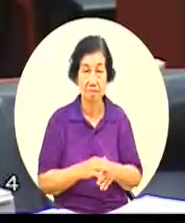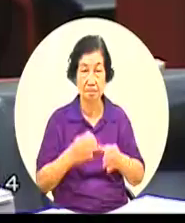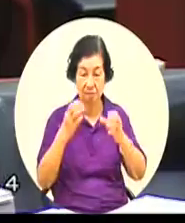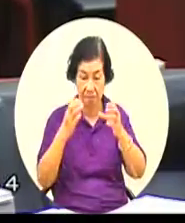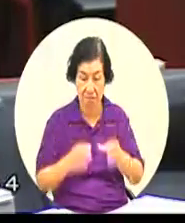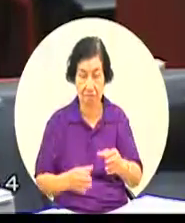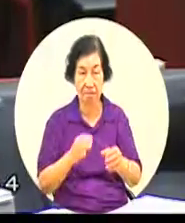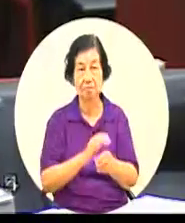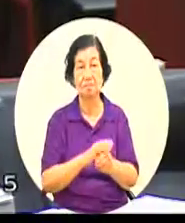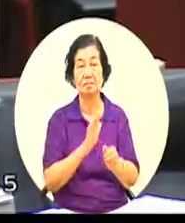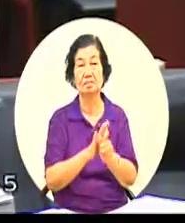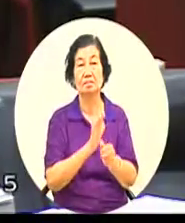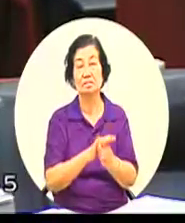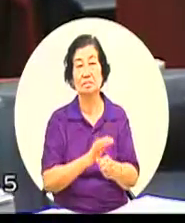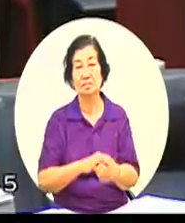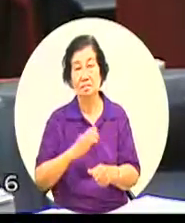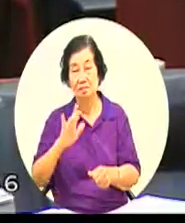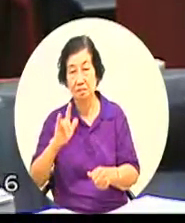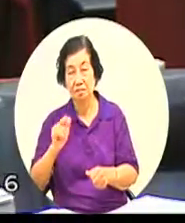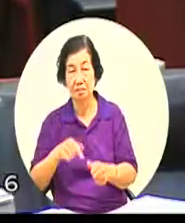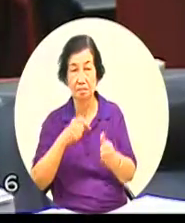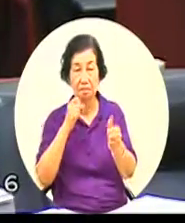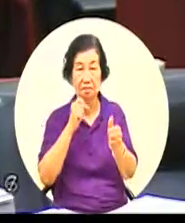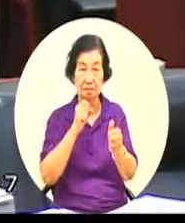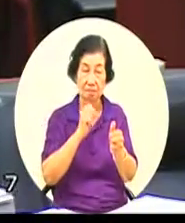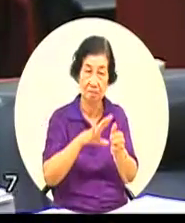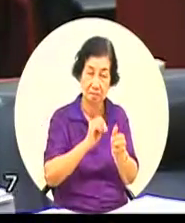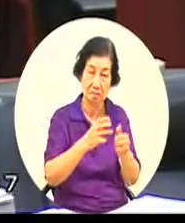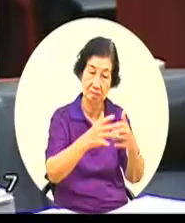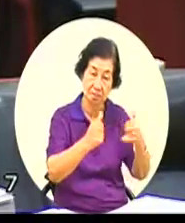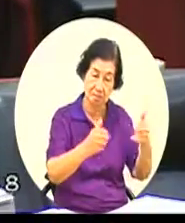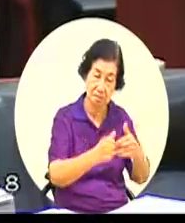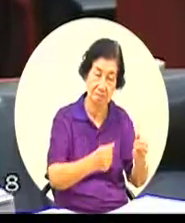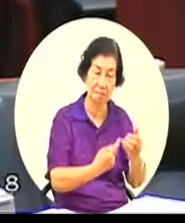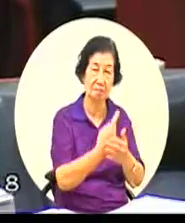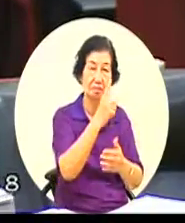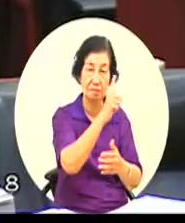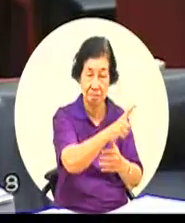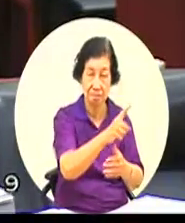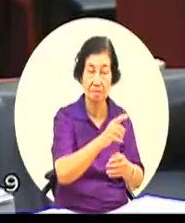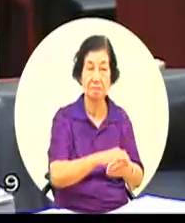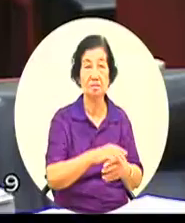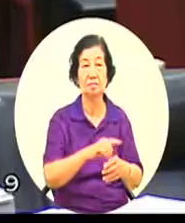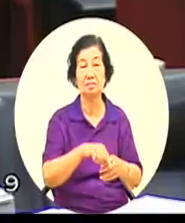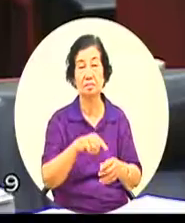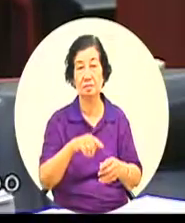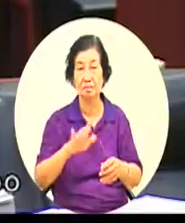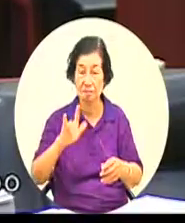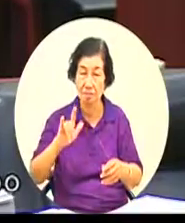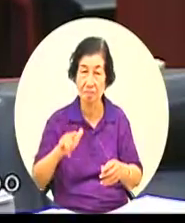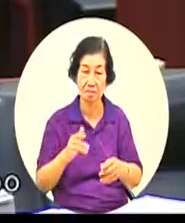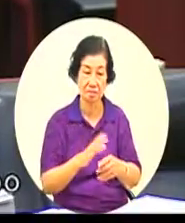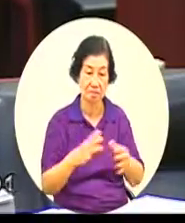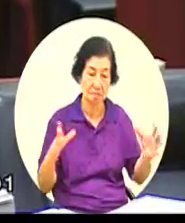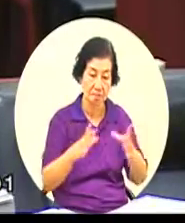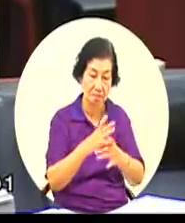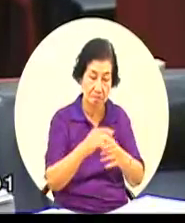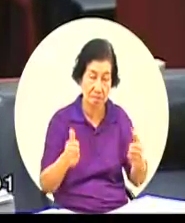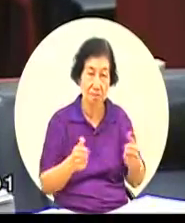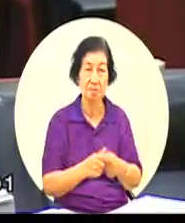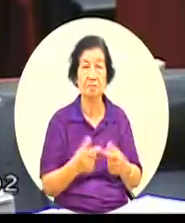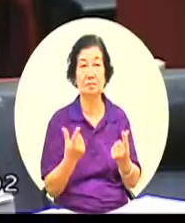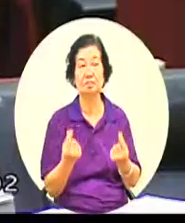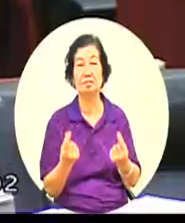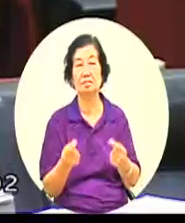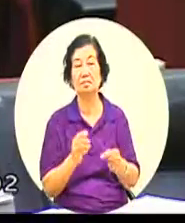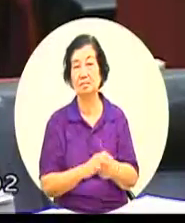师个讲不要紧，不要紧，我自己的同学当着同学，老师变同学一样嘞。局长，所以讲这